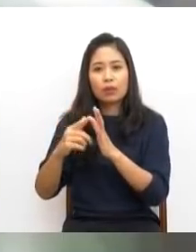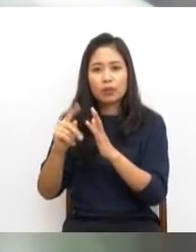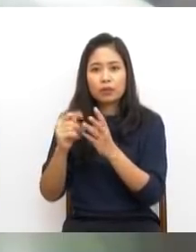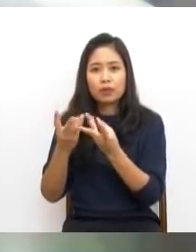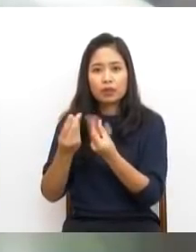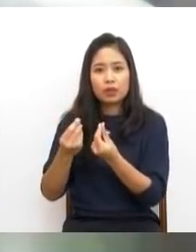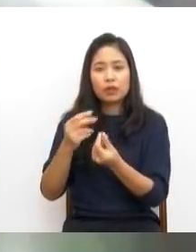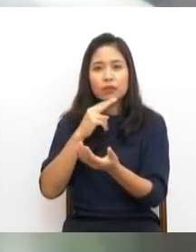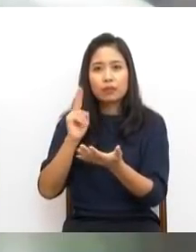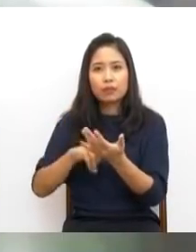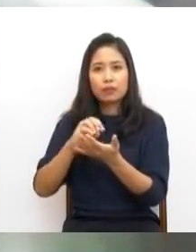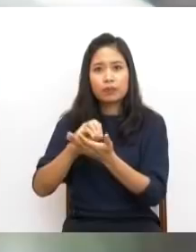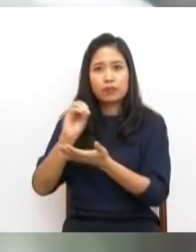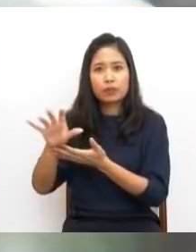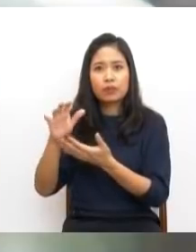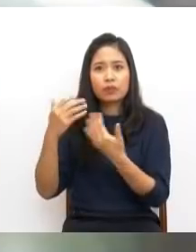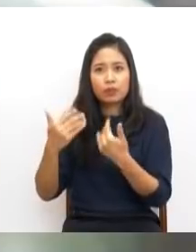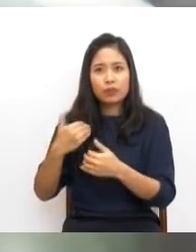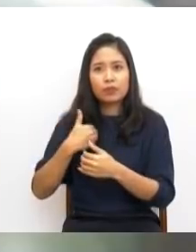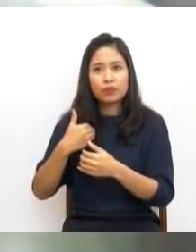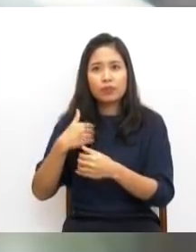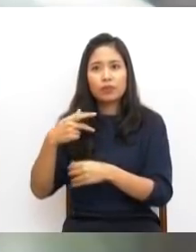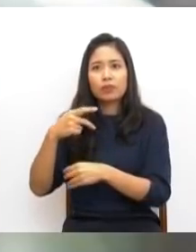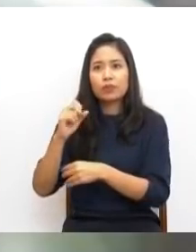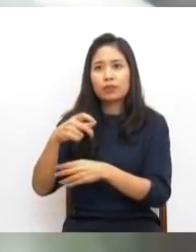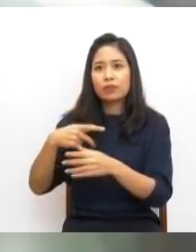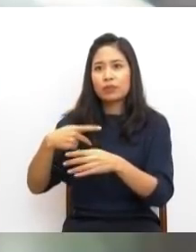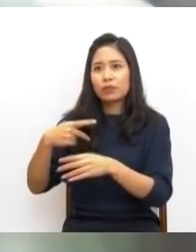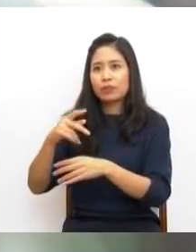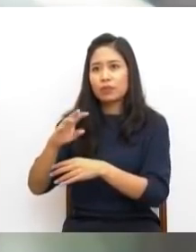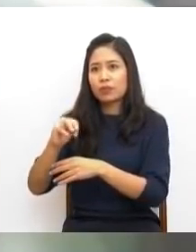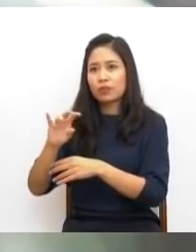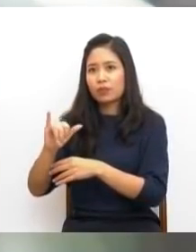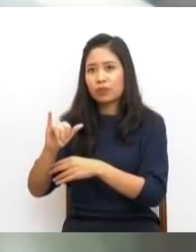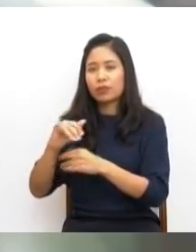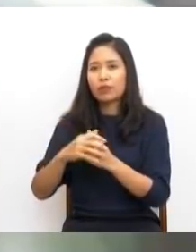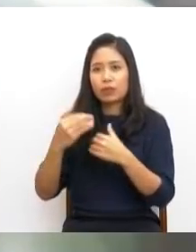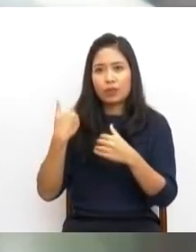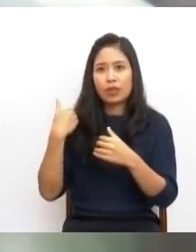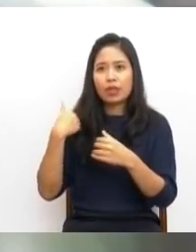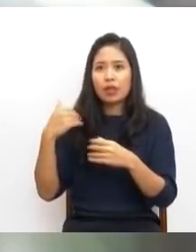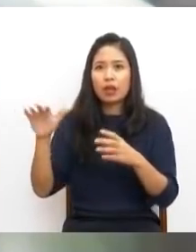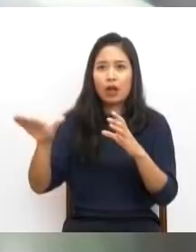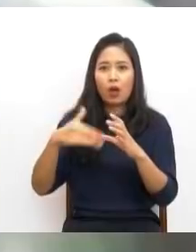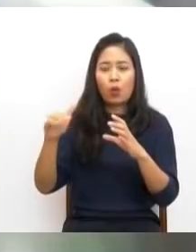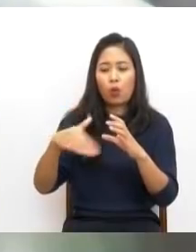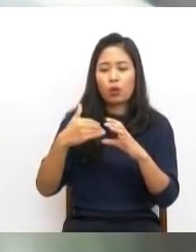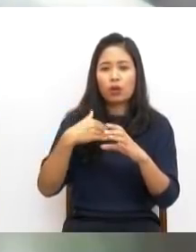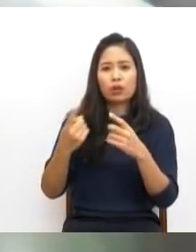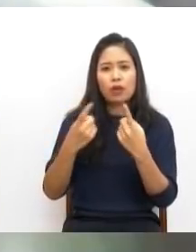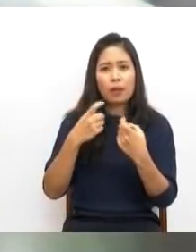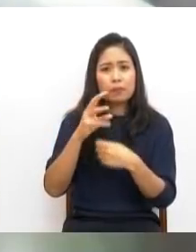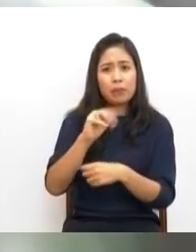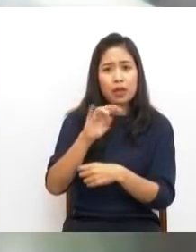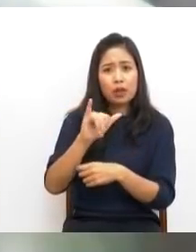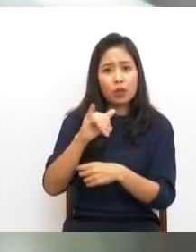ธยมศึกษาเนี ่ ยให้ความสนใจอยู่เหมือนกัน ใช่ที่ปกติที่คุณครูเขาแอดเข้ามาใน LINE Official Account ก็จะมีถามเหมือนกันว่าสอนมัธยมเรียน